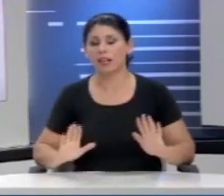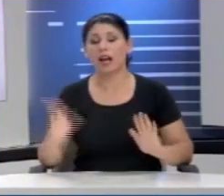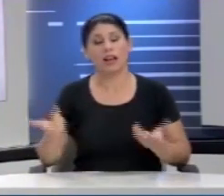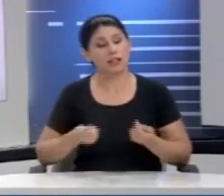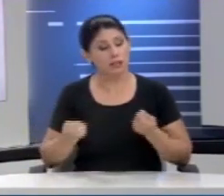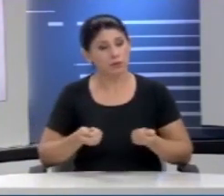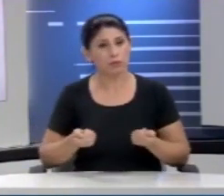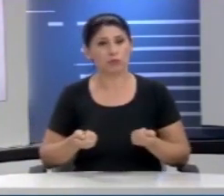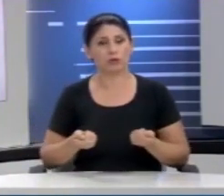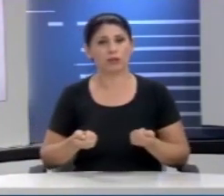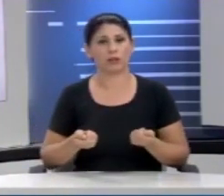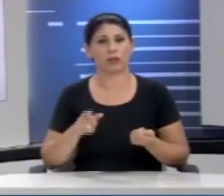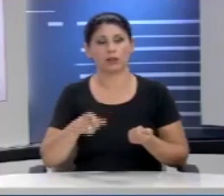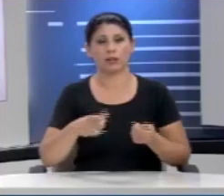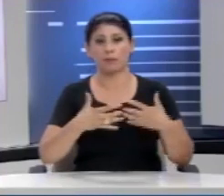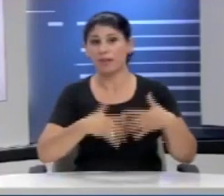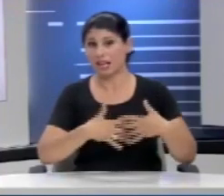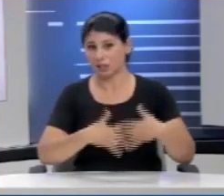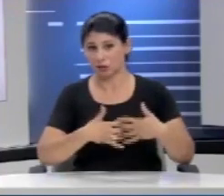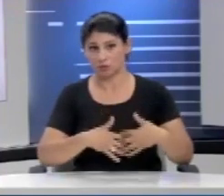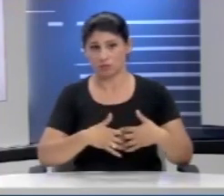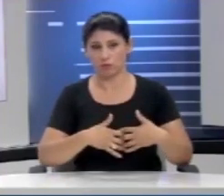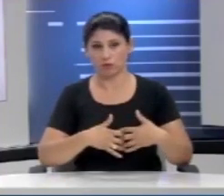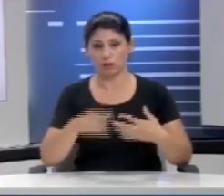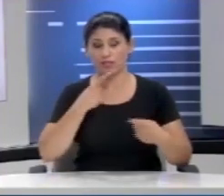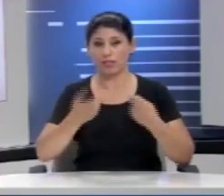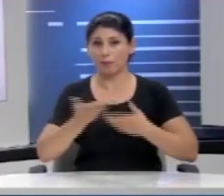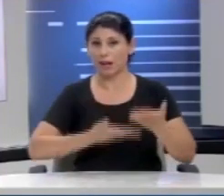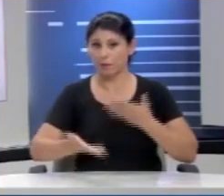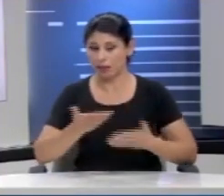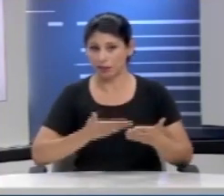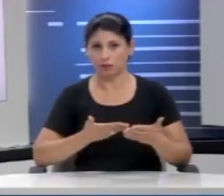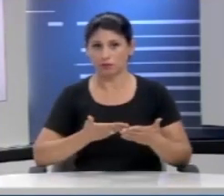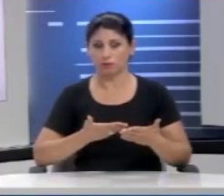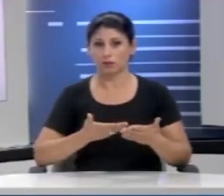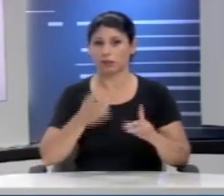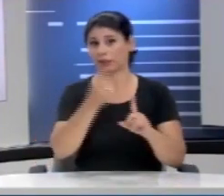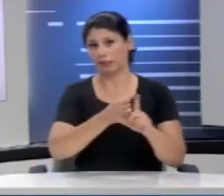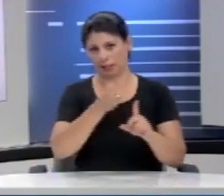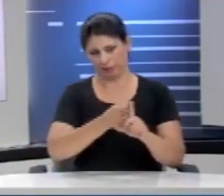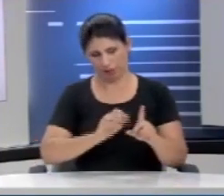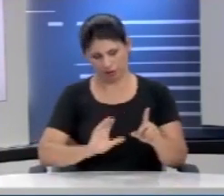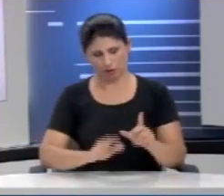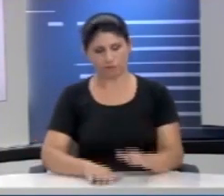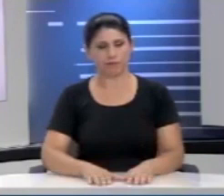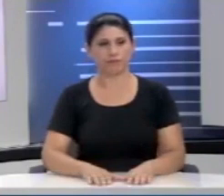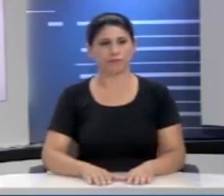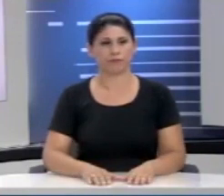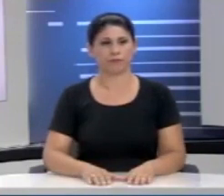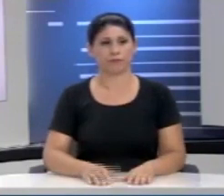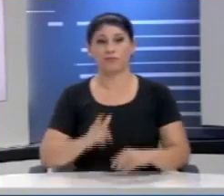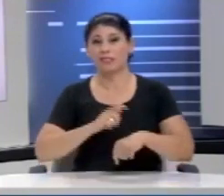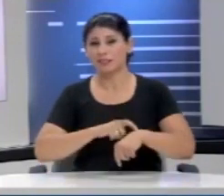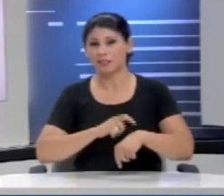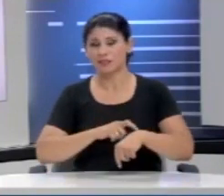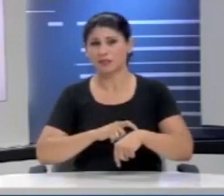αλλά χρησιμοποιούνται και ως μηχανισμός διαπραγμάτευσης επιδιεκδικήσεων. Την ώρα